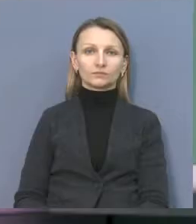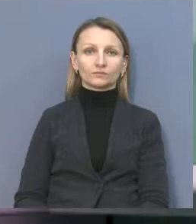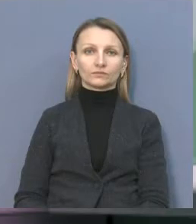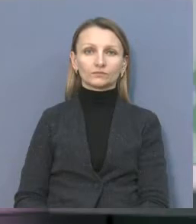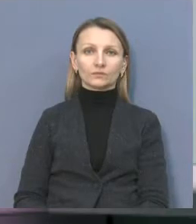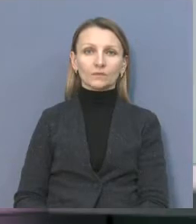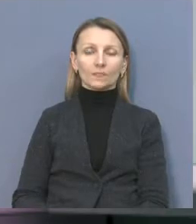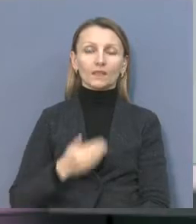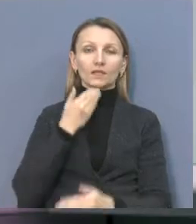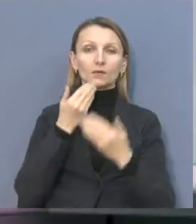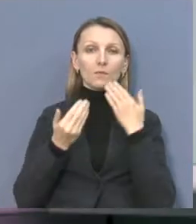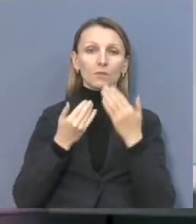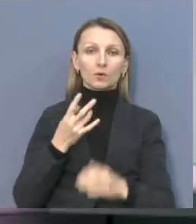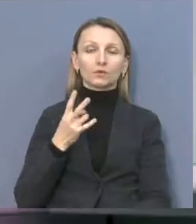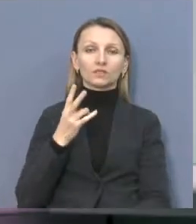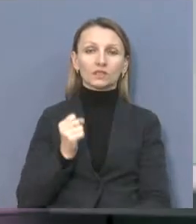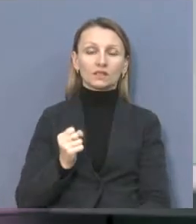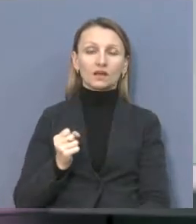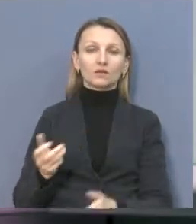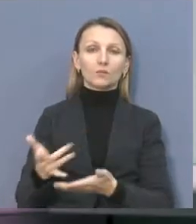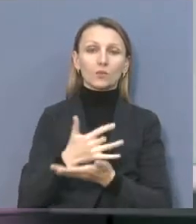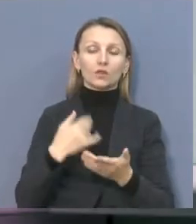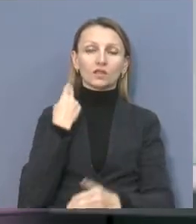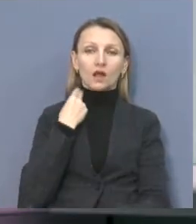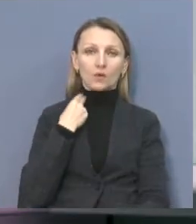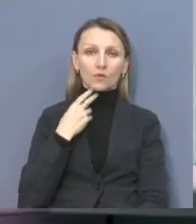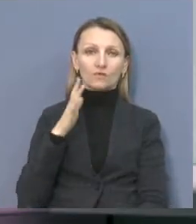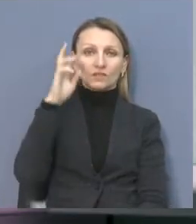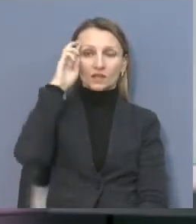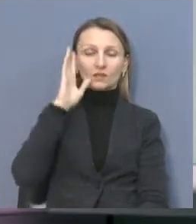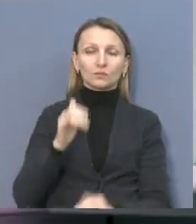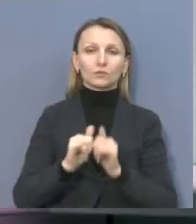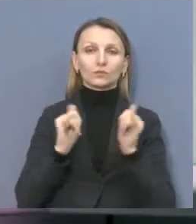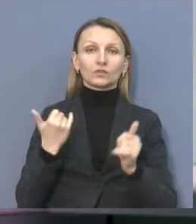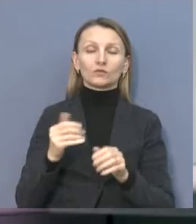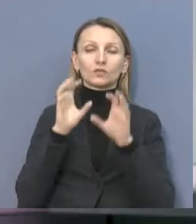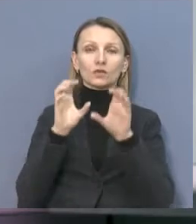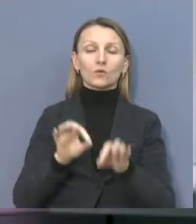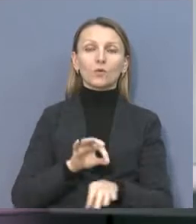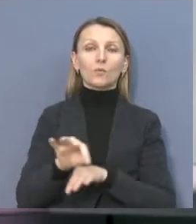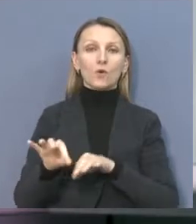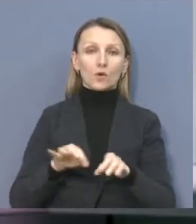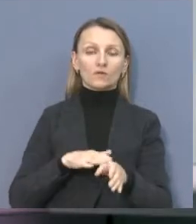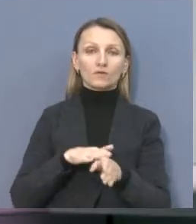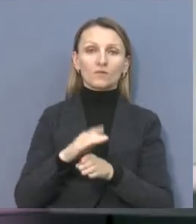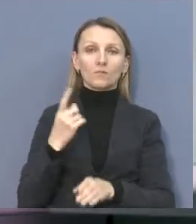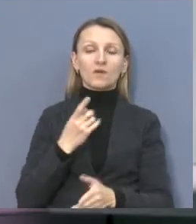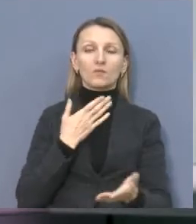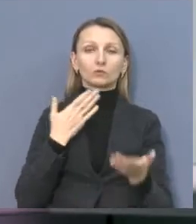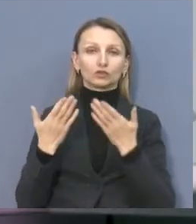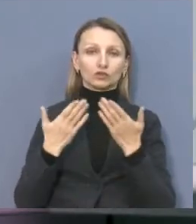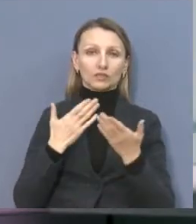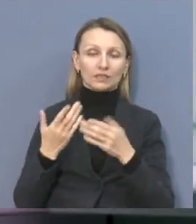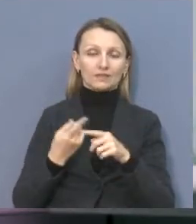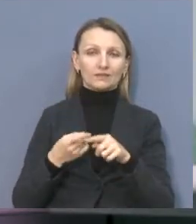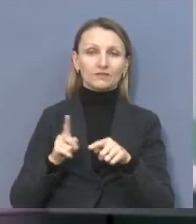спрос на сборщиков долгов в стране будет усиливаться сегодня законопроекта одобрил мажилис am в первом чтении несмотря